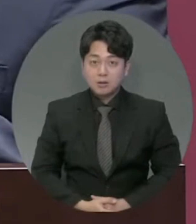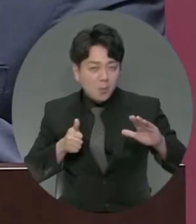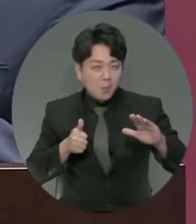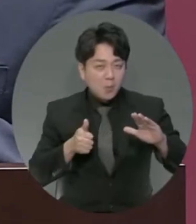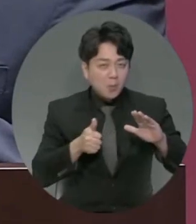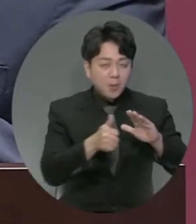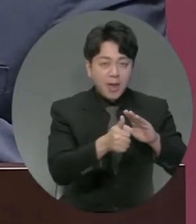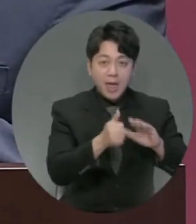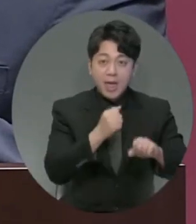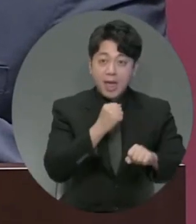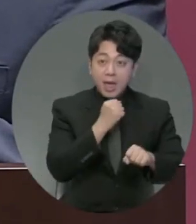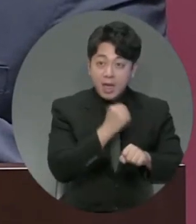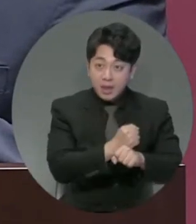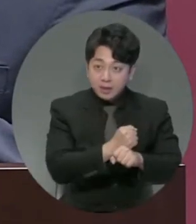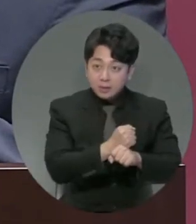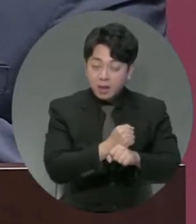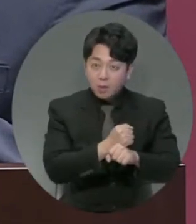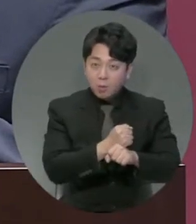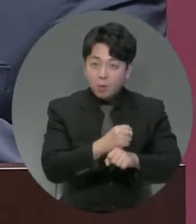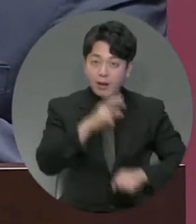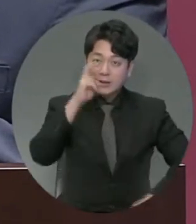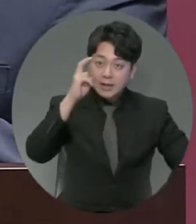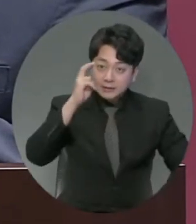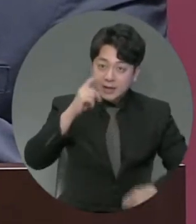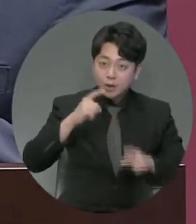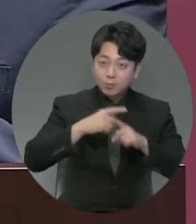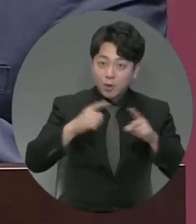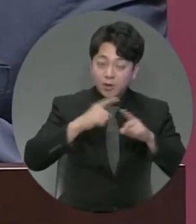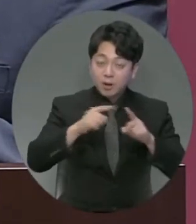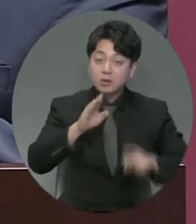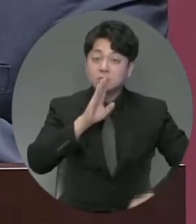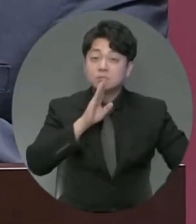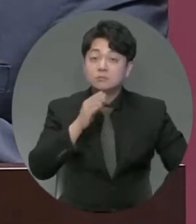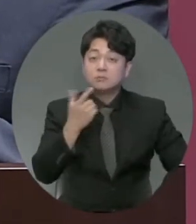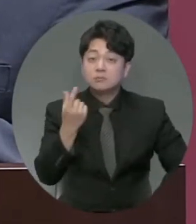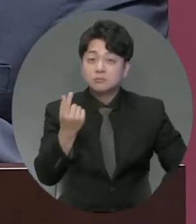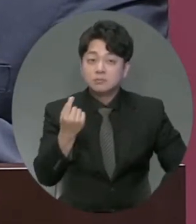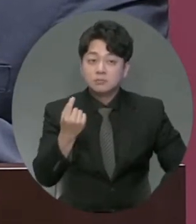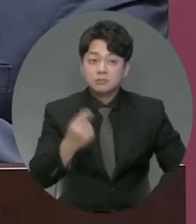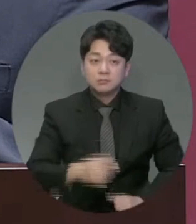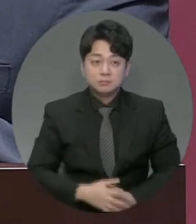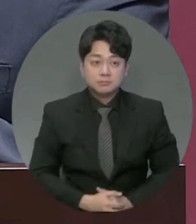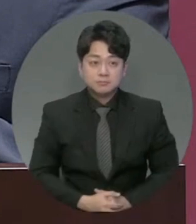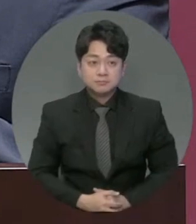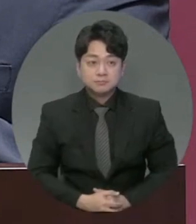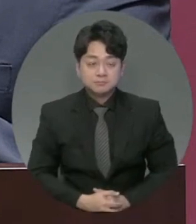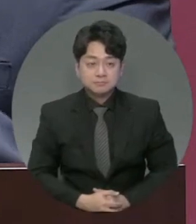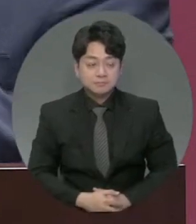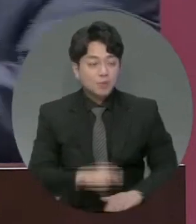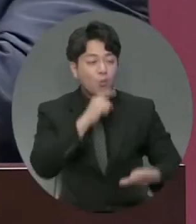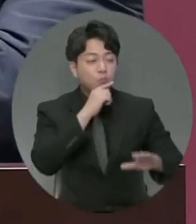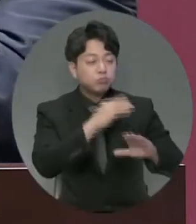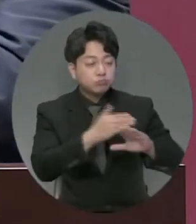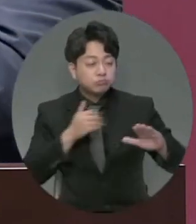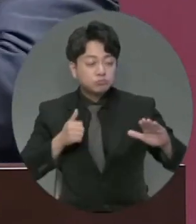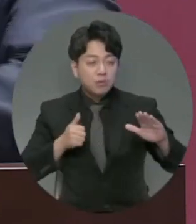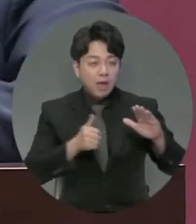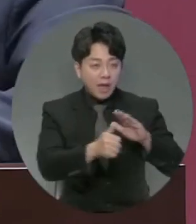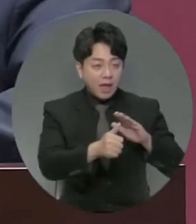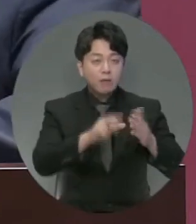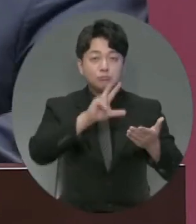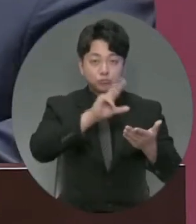있죠? 월북 추정과 그다음에 시신 소각 문제 이 두 가지가 핵심 내용으로 돼 있습니다. 그러니까